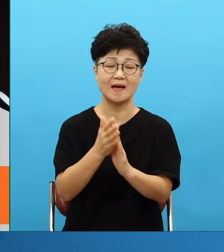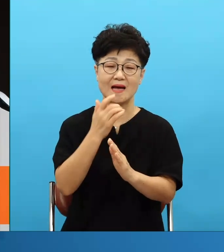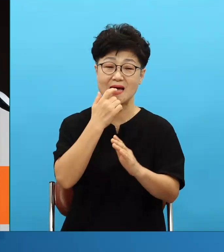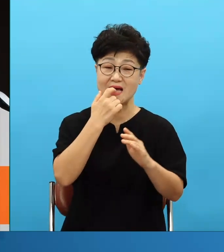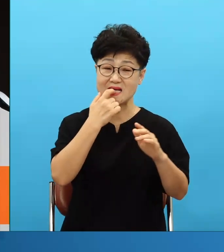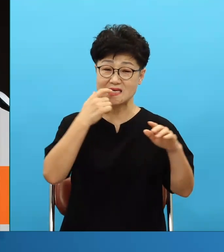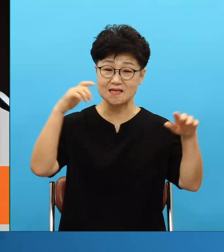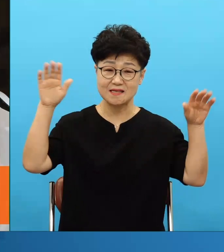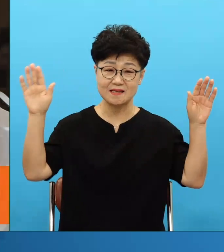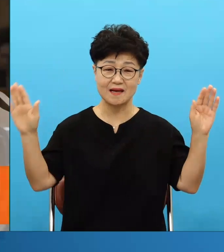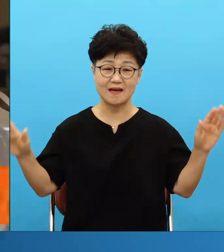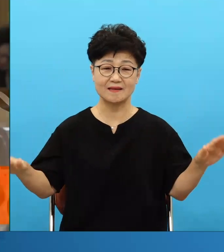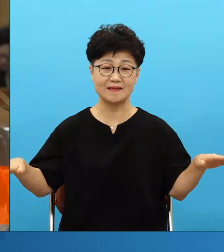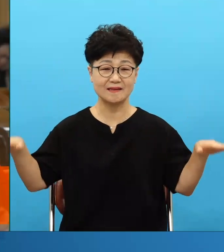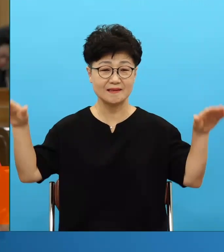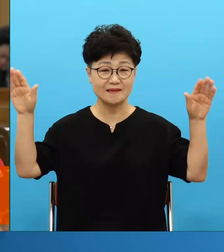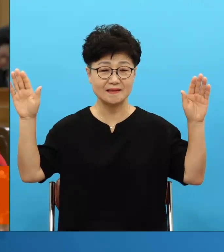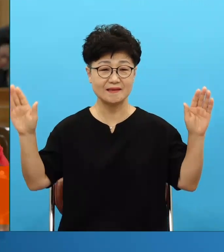없도다.